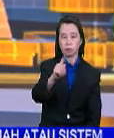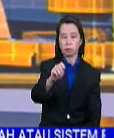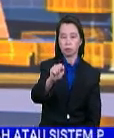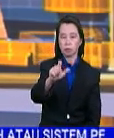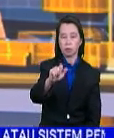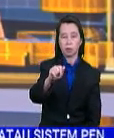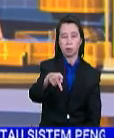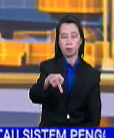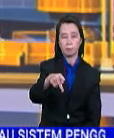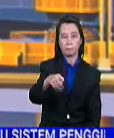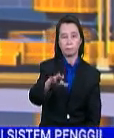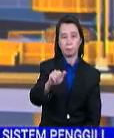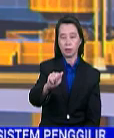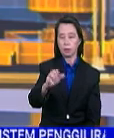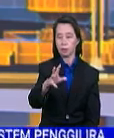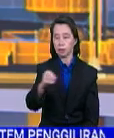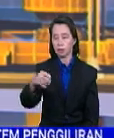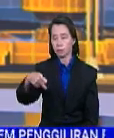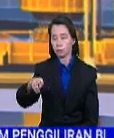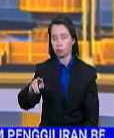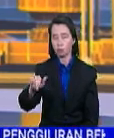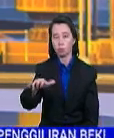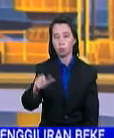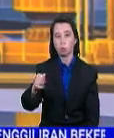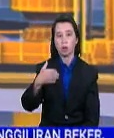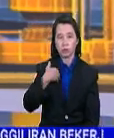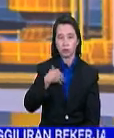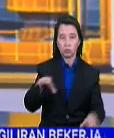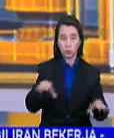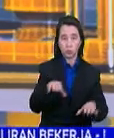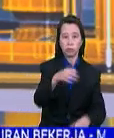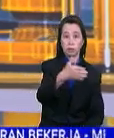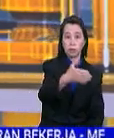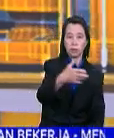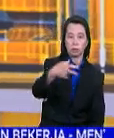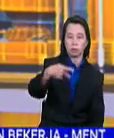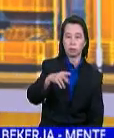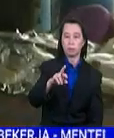dan puyuh, mereka juga menjalankan perniagaan ikan perkasam.